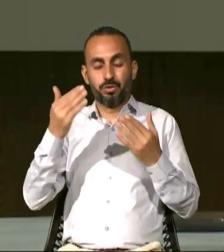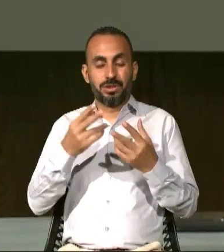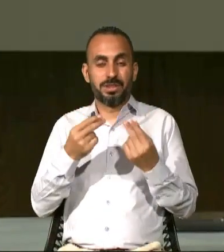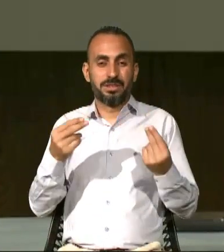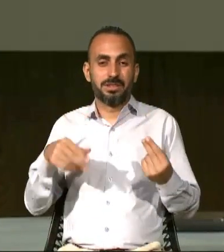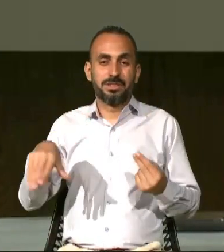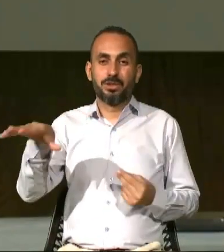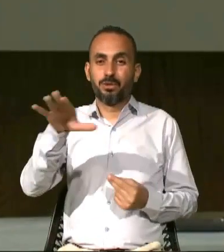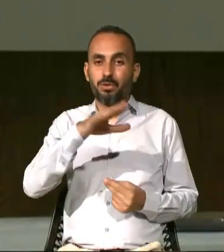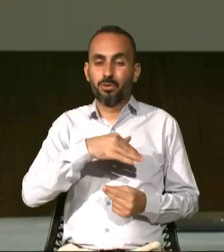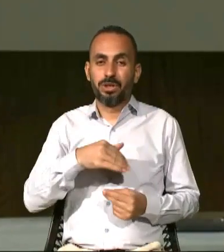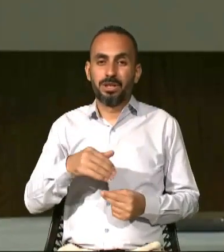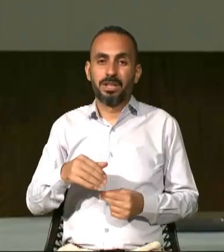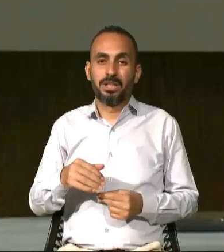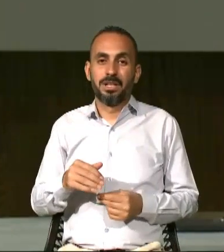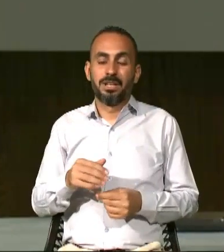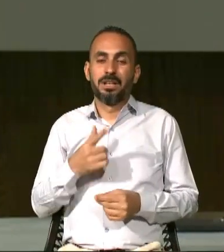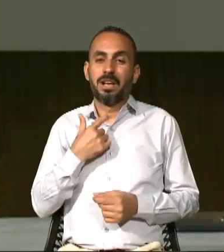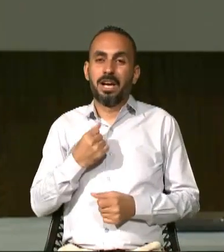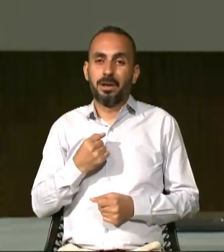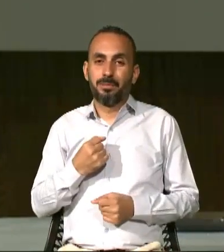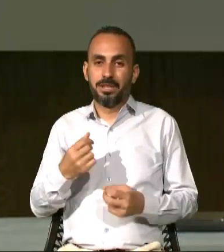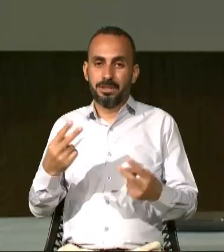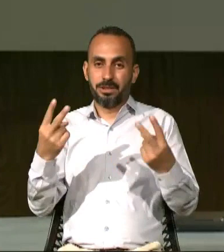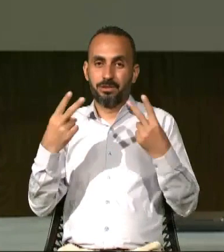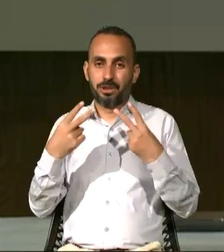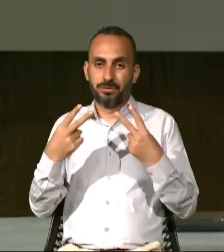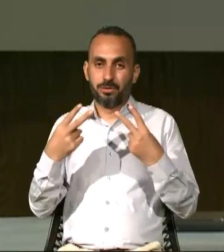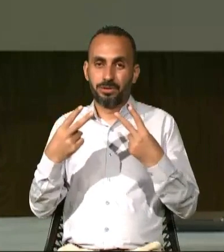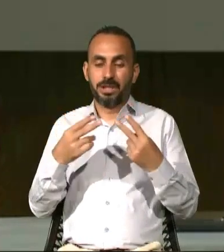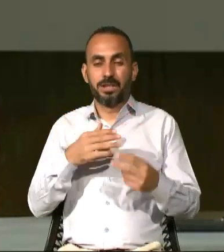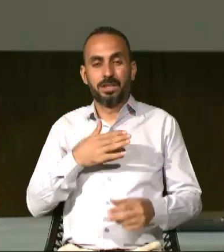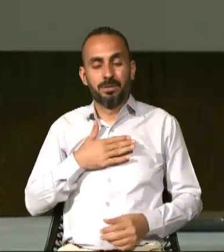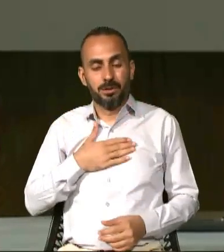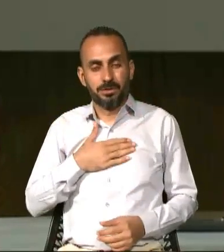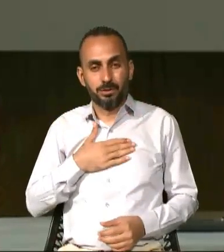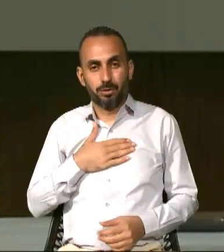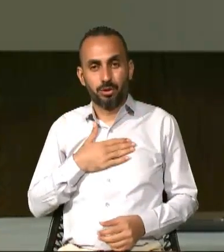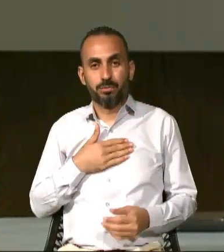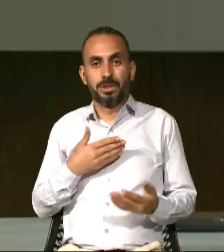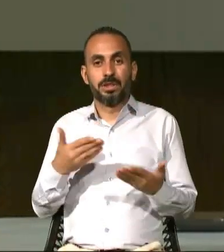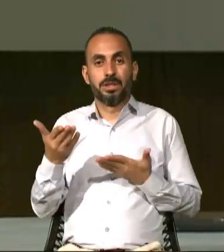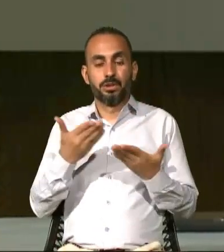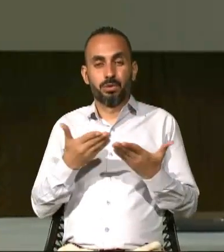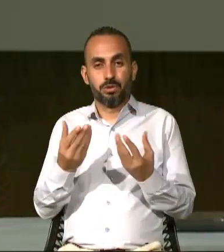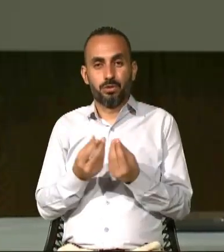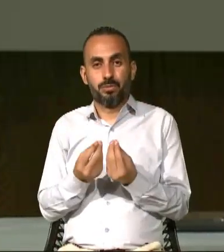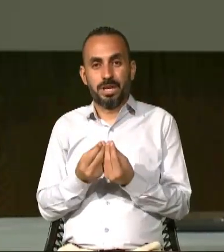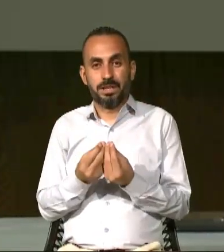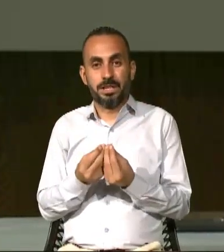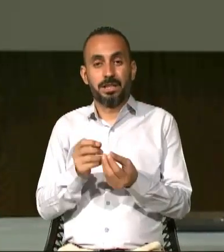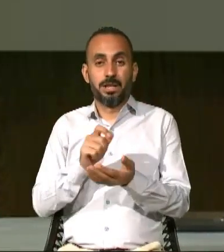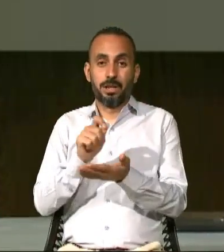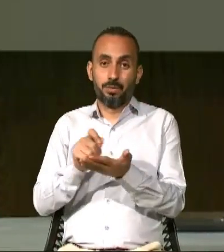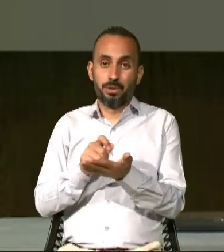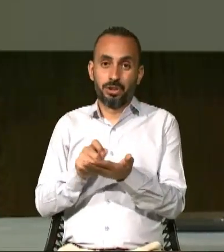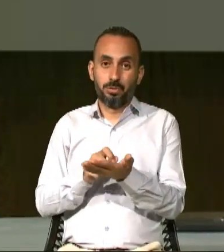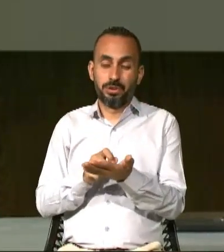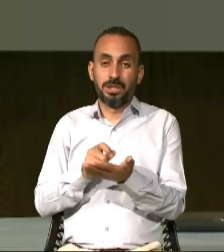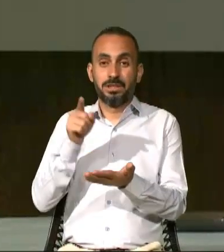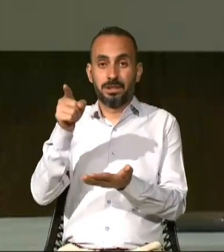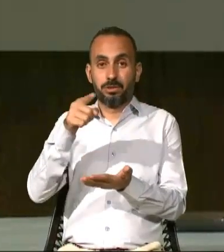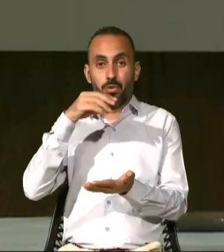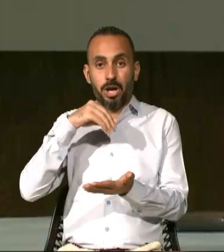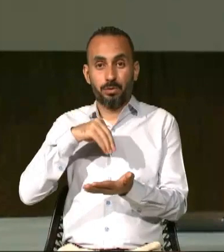لحسن متابعتكم لينا. أرجوكم تواصلوا معنا واكتبونا زي ما قلت لكم. لو عايزين لغة الإشارة مرة تانية برامجنا